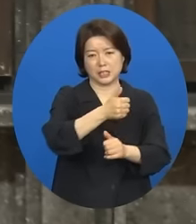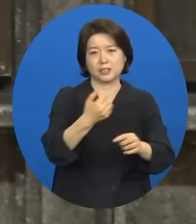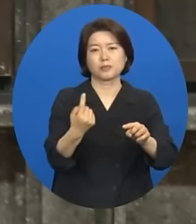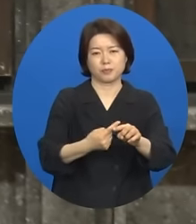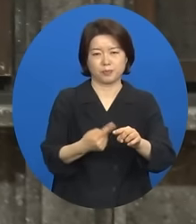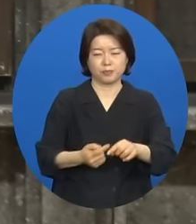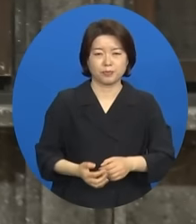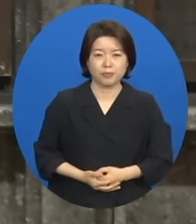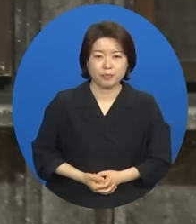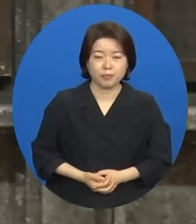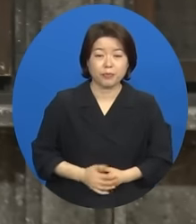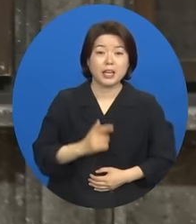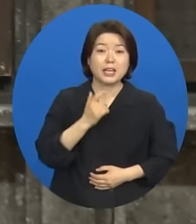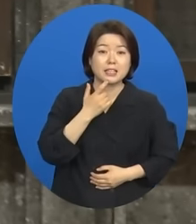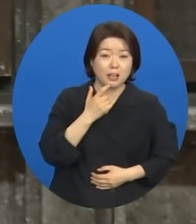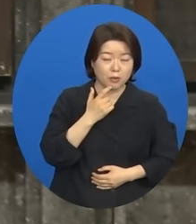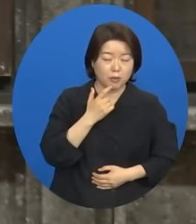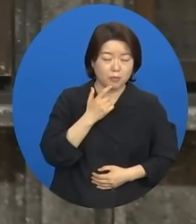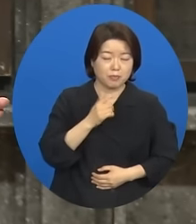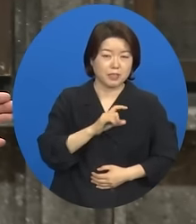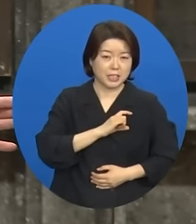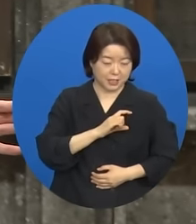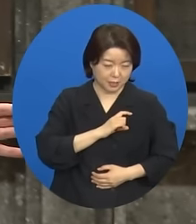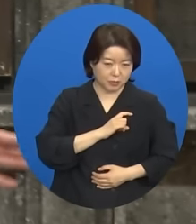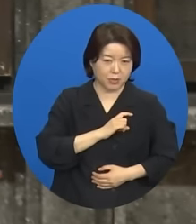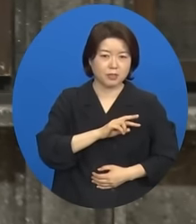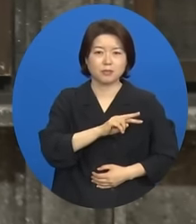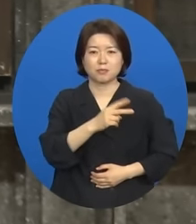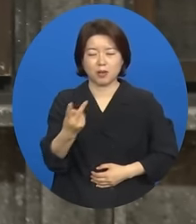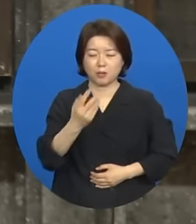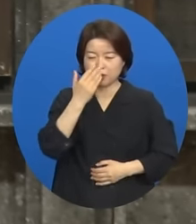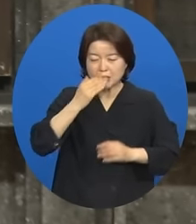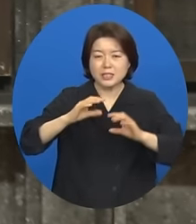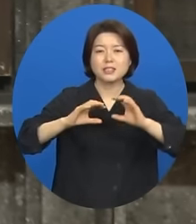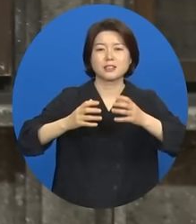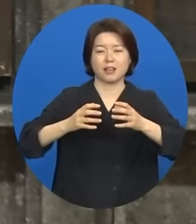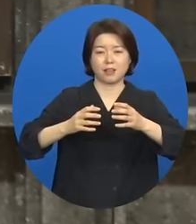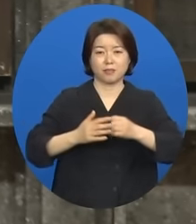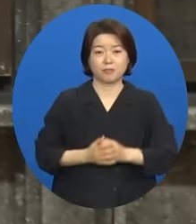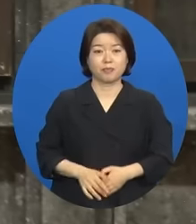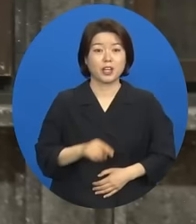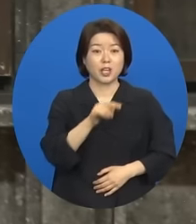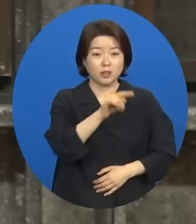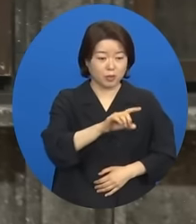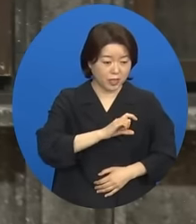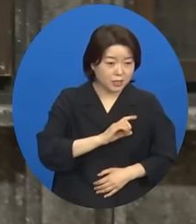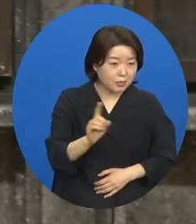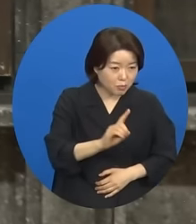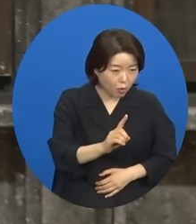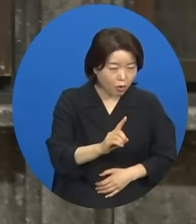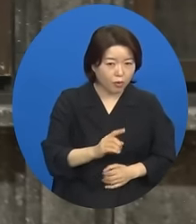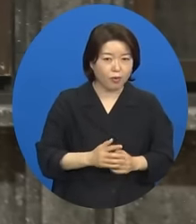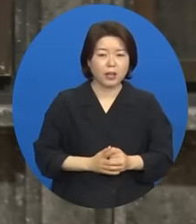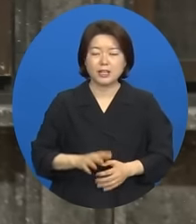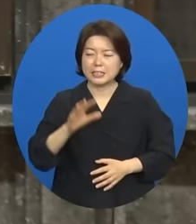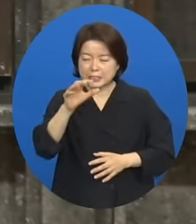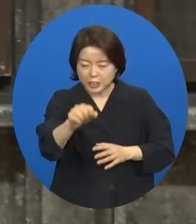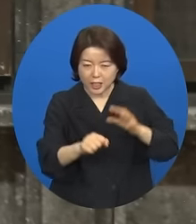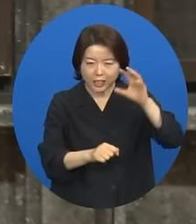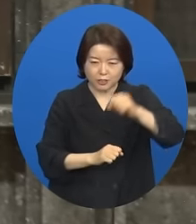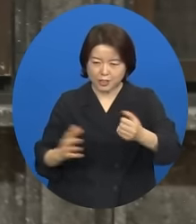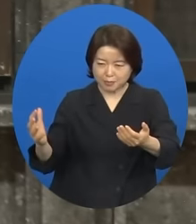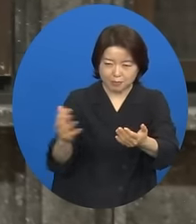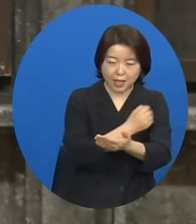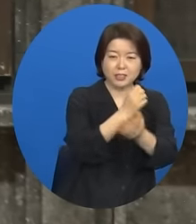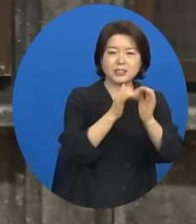그래서 하나님이 야곱의 이름을 이스라엘로 바꿔주십니다. 27절에 너의 이름이 무엇이냐? 야곱입니다. 취하는 자, 탈취하는